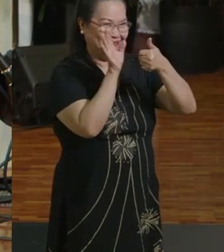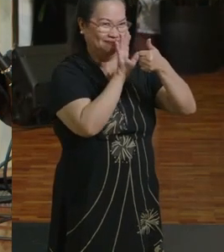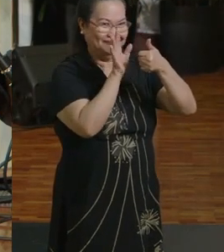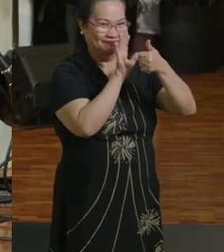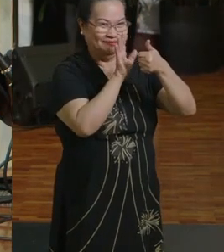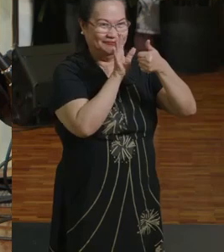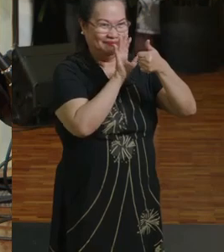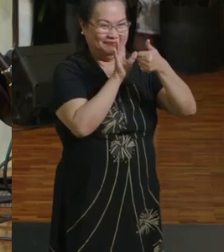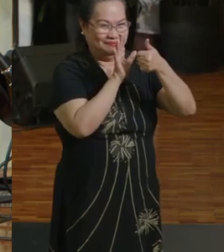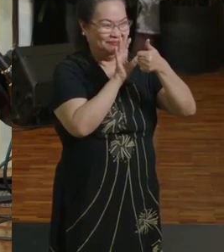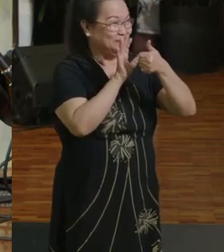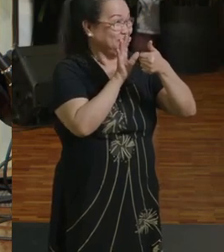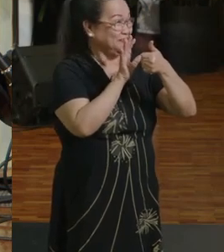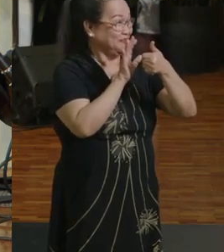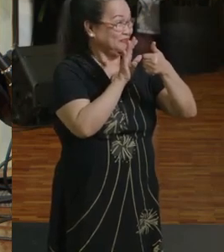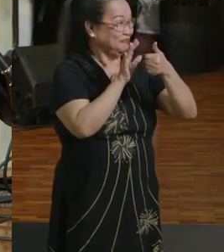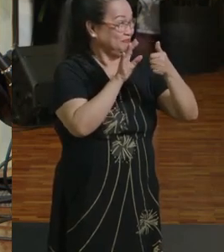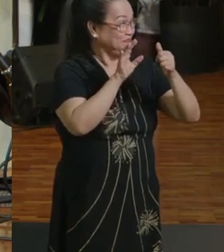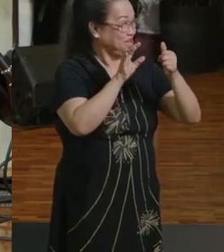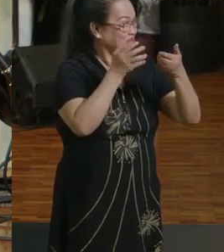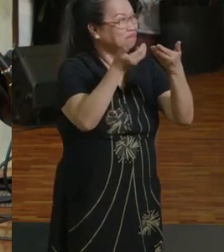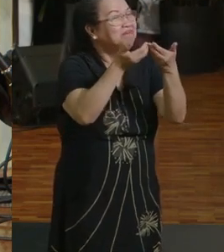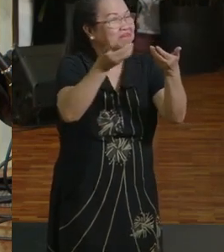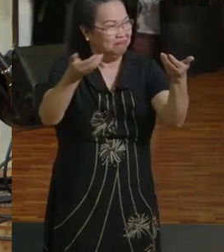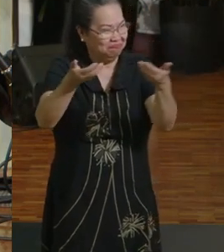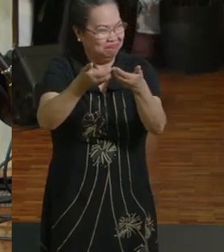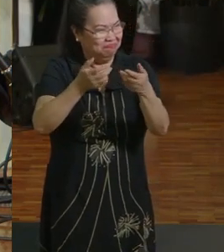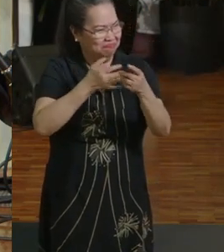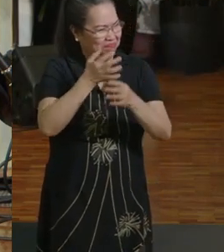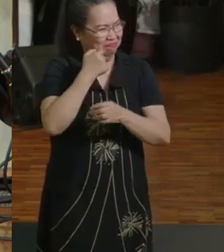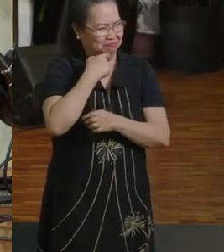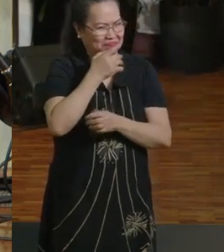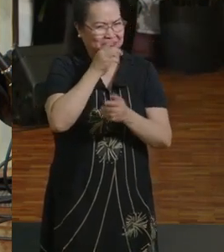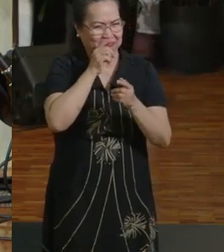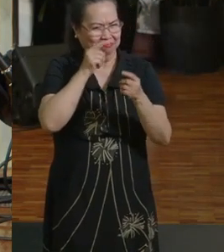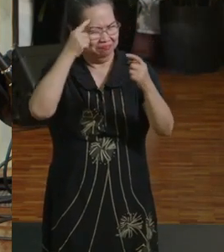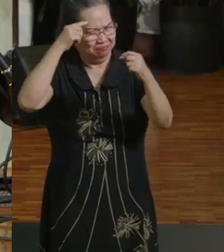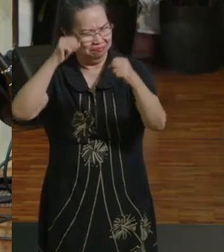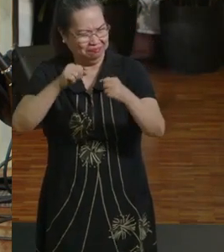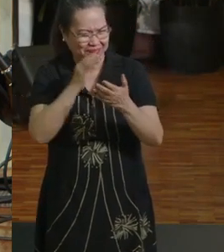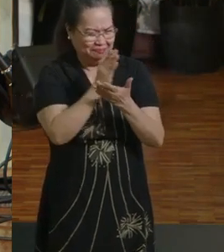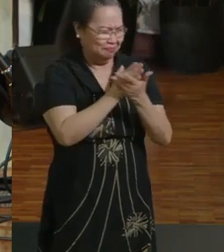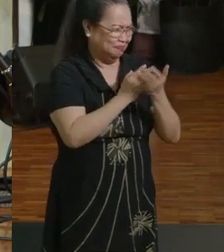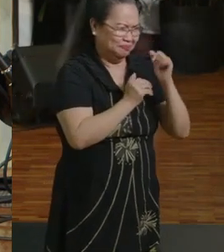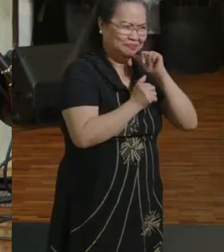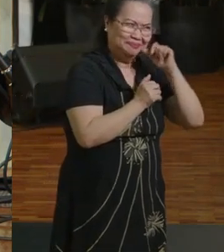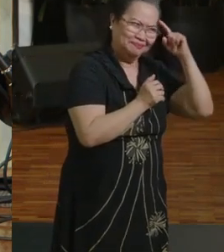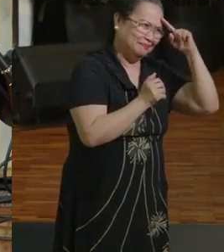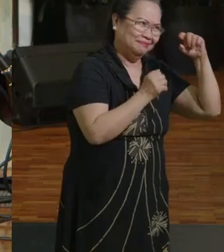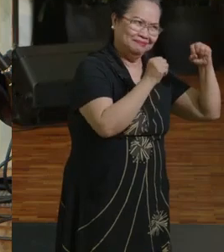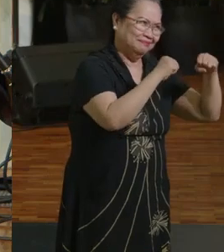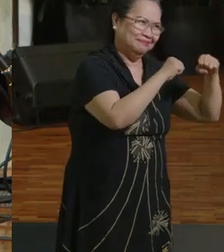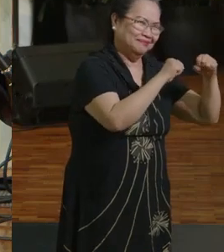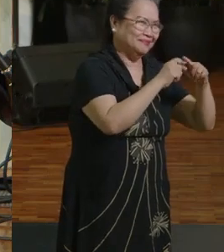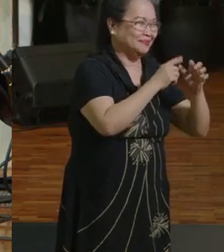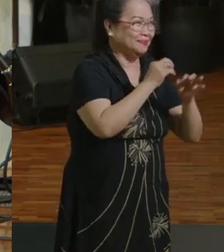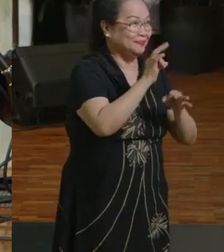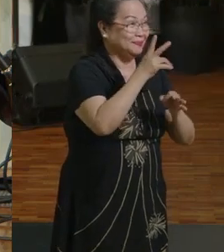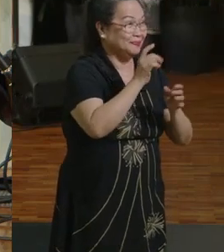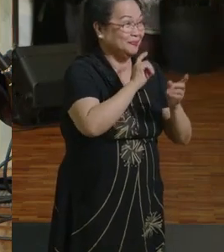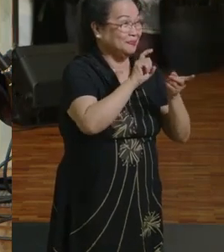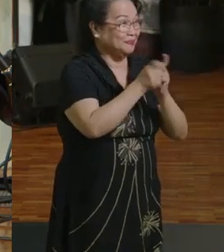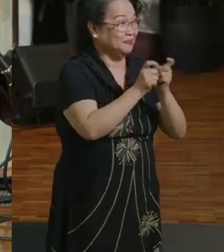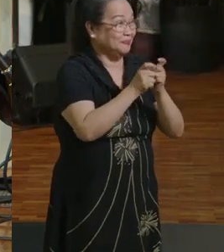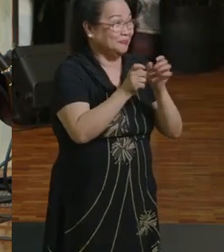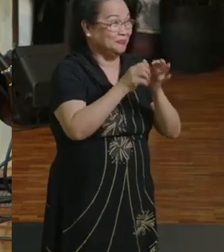siyempre hati ang mga theologian sa pag-interpret ng verse na yon. Pero mukhang maganda ang translation